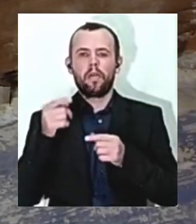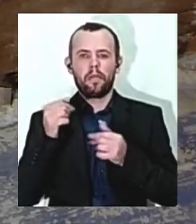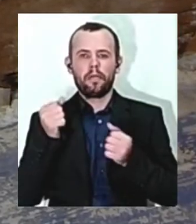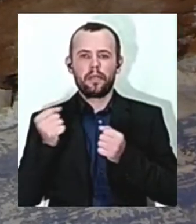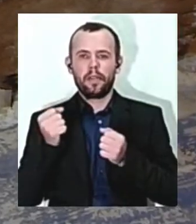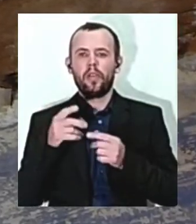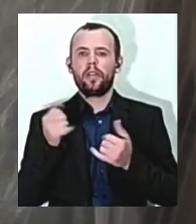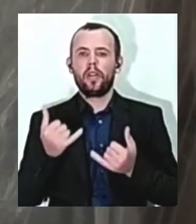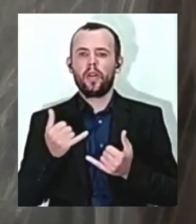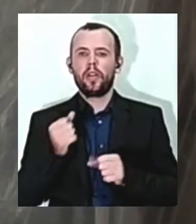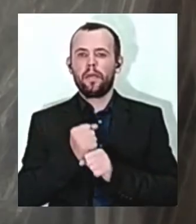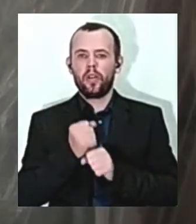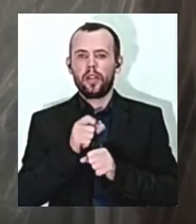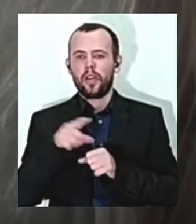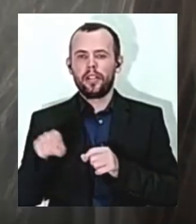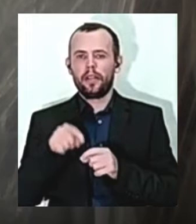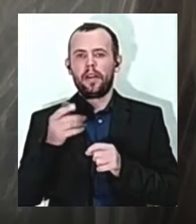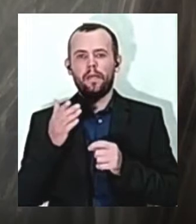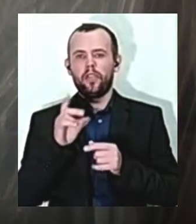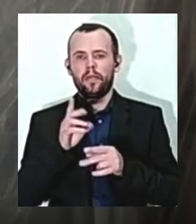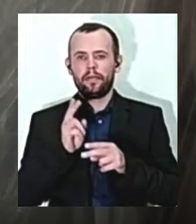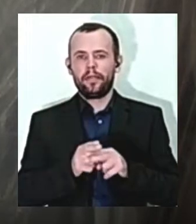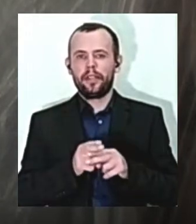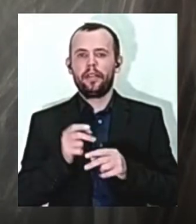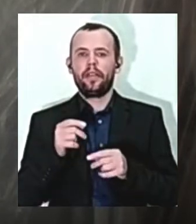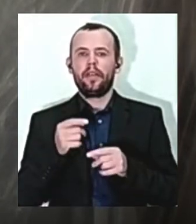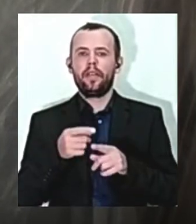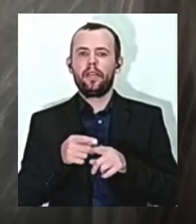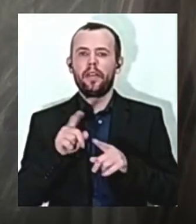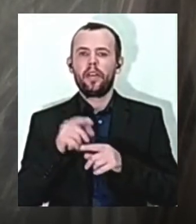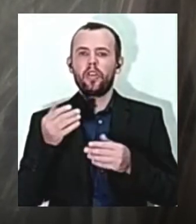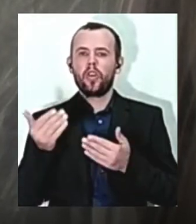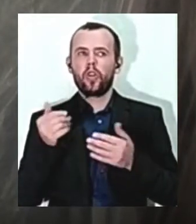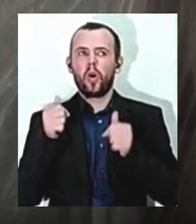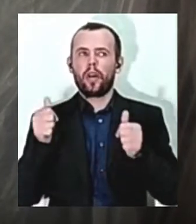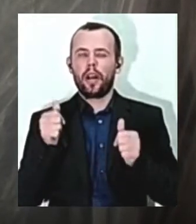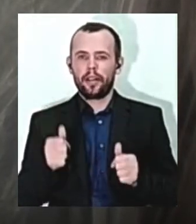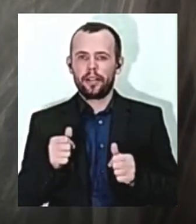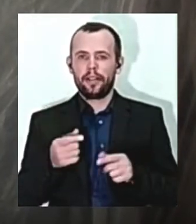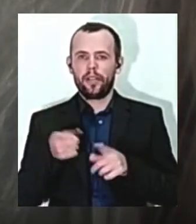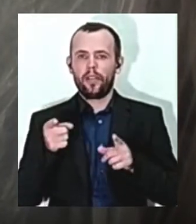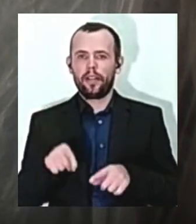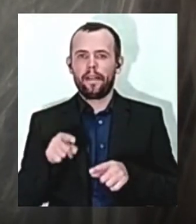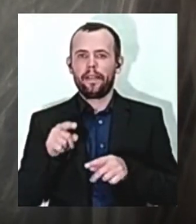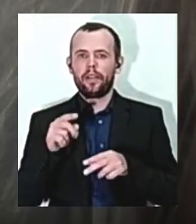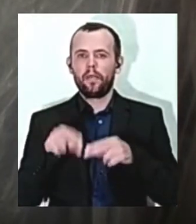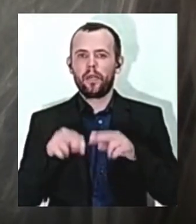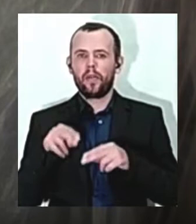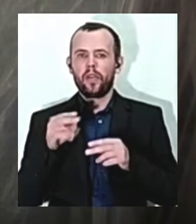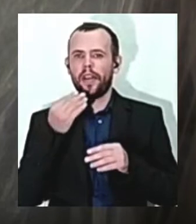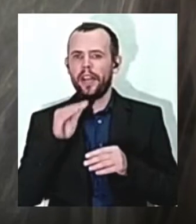тим, аби залатати дірку. Щодо картини, перш за все, ми маємо підготувати якісну дуже основу